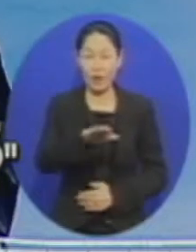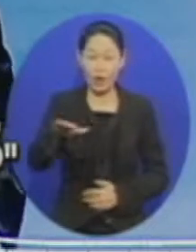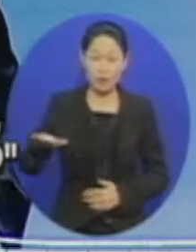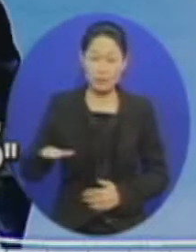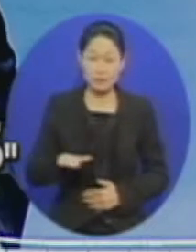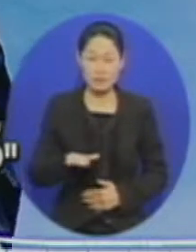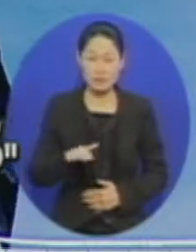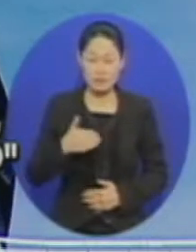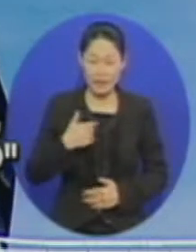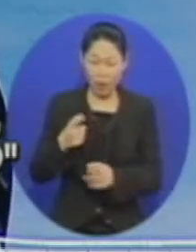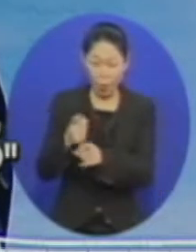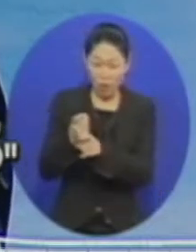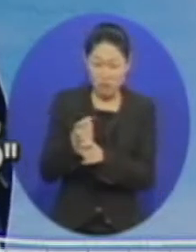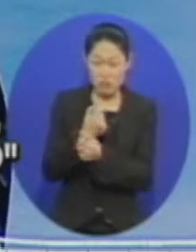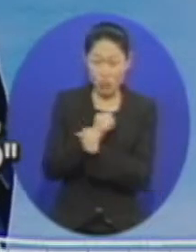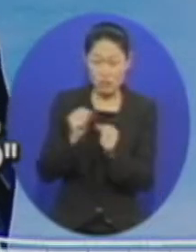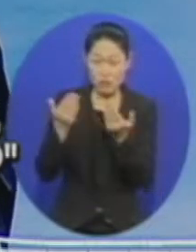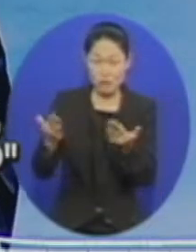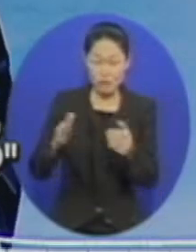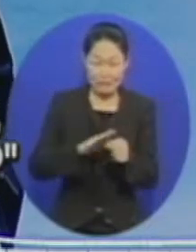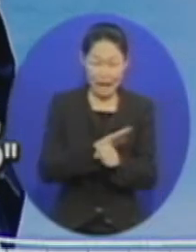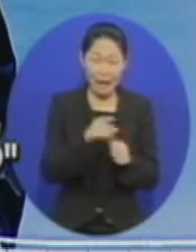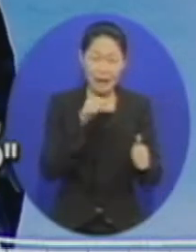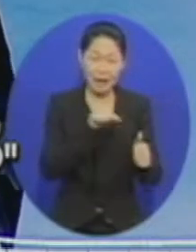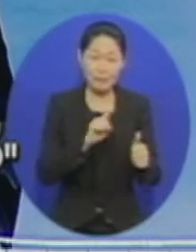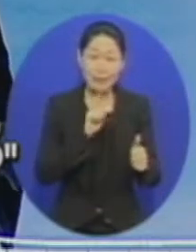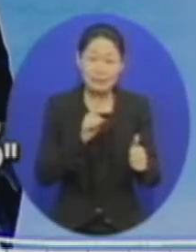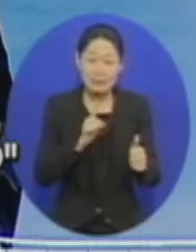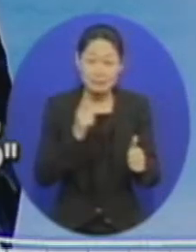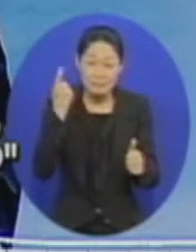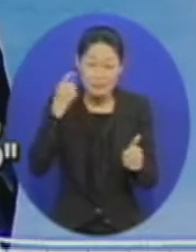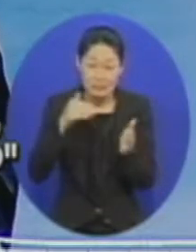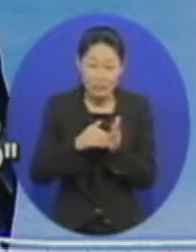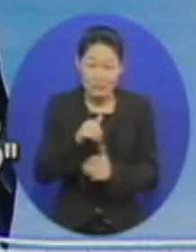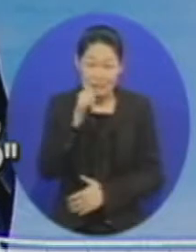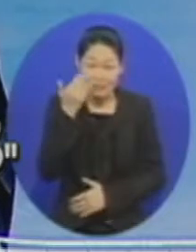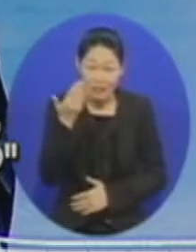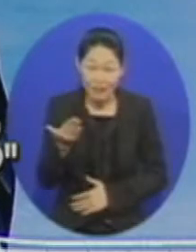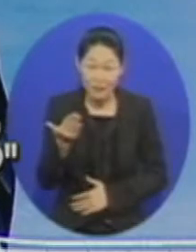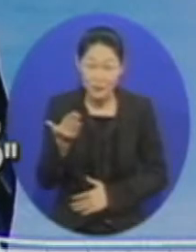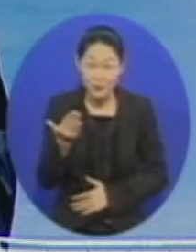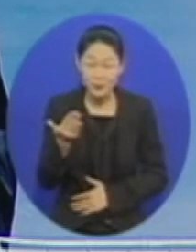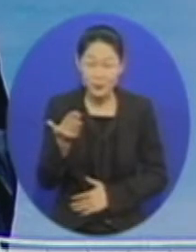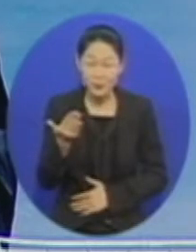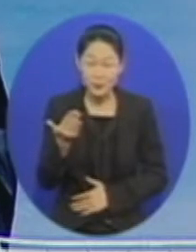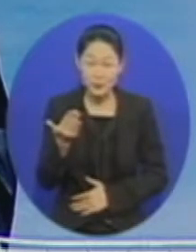내 원수를 용서하고 사랑하라 는 말씀을 들어 본 적이 있습니까